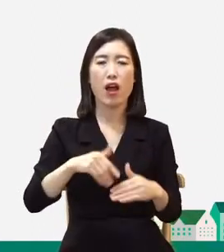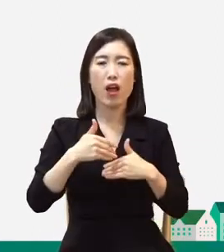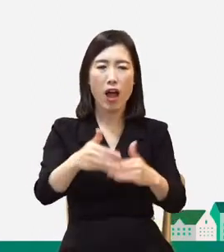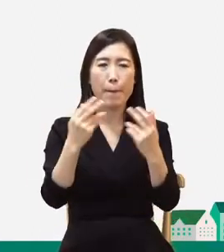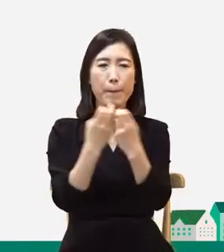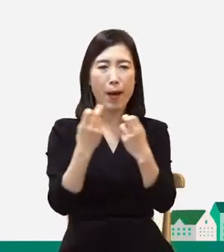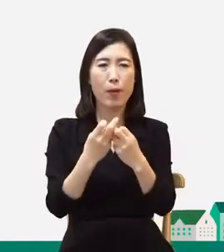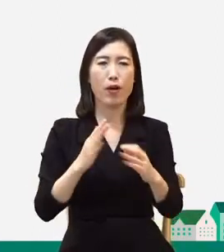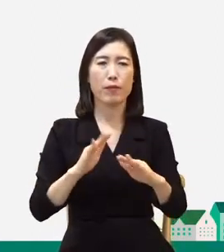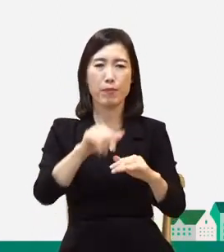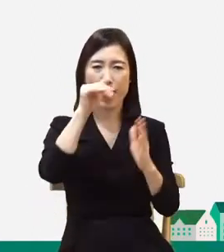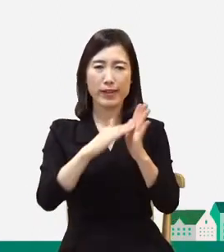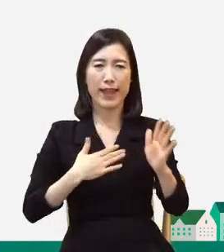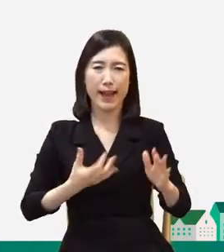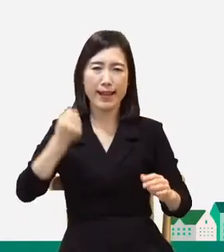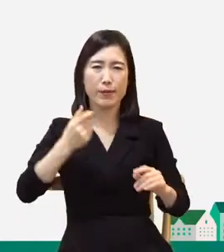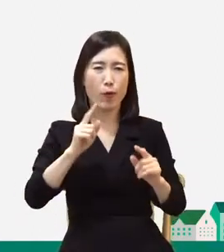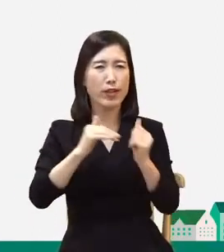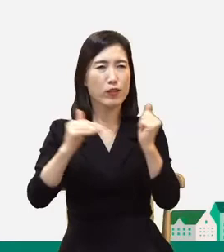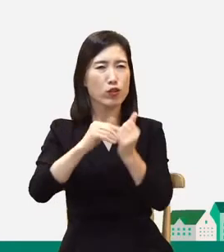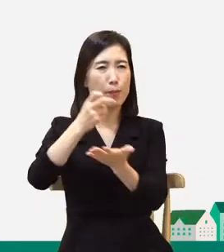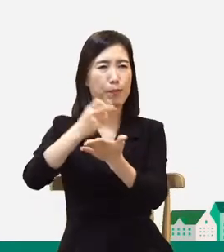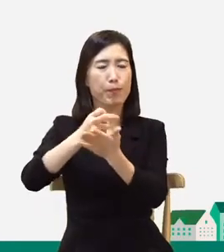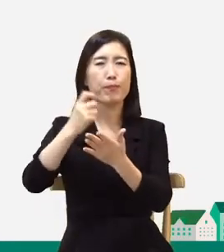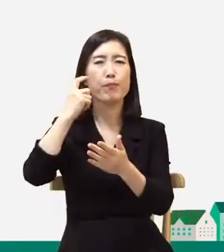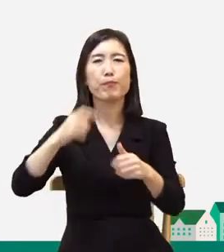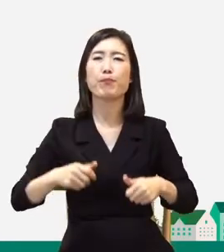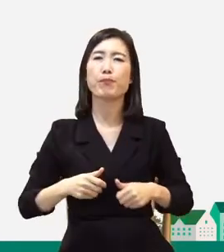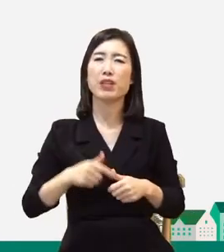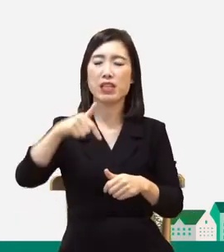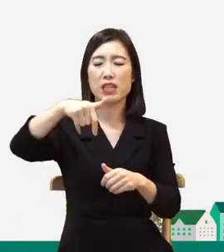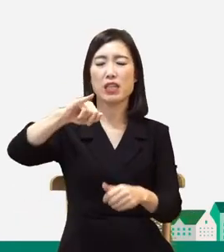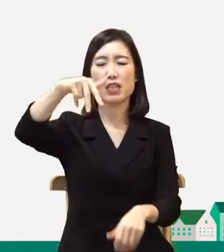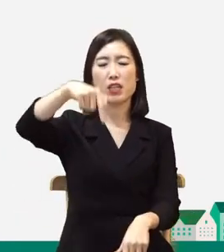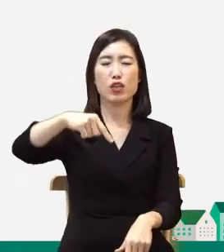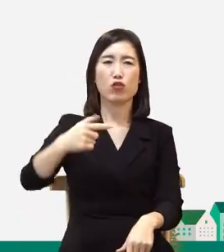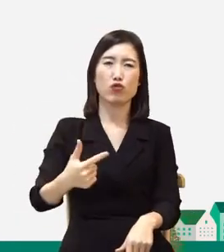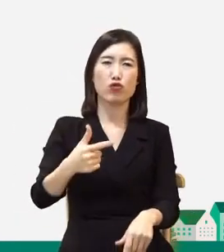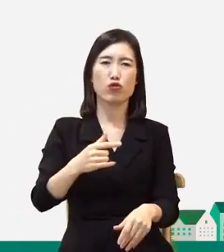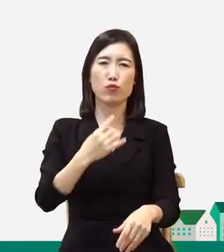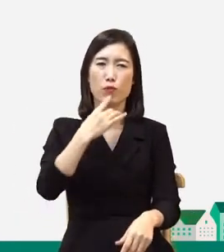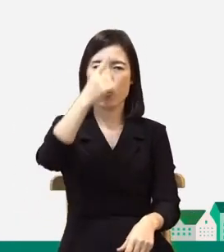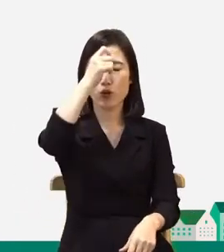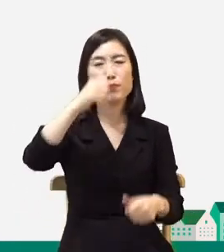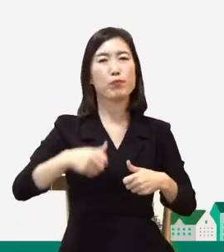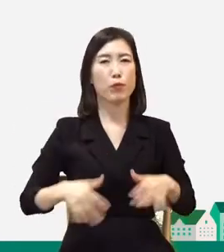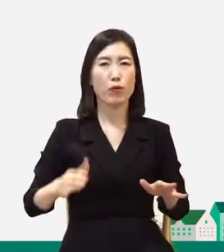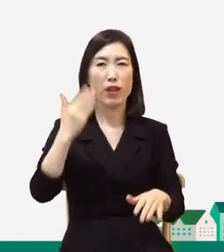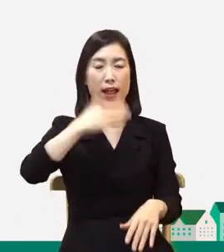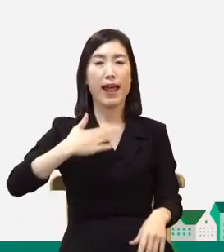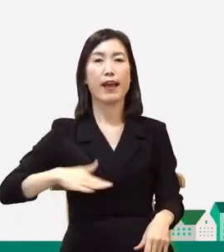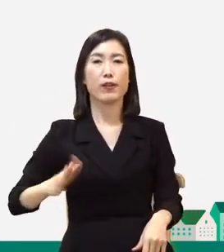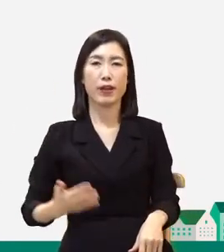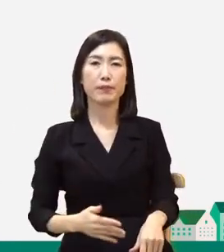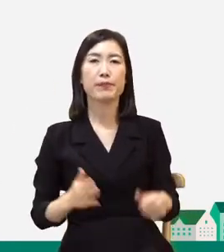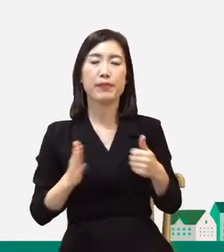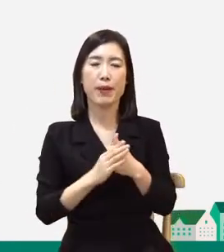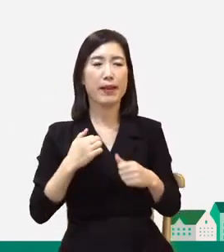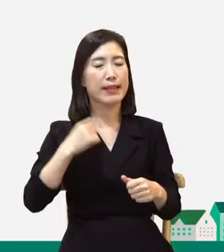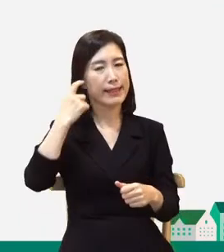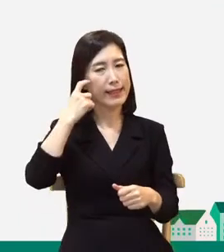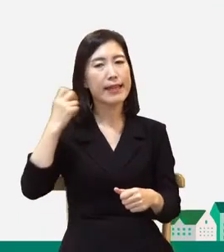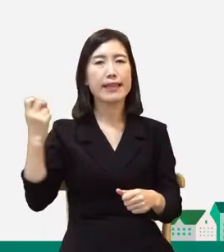생각을 좀 들었어서 이 표를 준비해봤습니다. 결국 샘소년 집은 지원주택 서비스를 다음과 같이 정의해보자